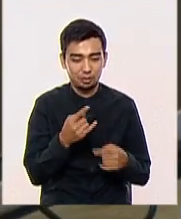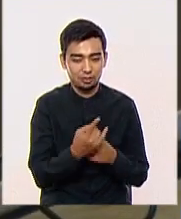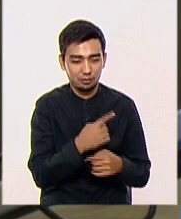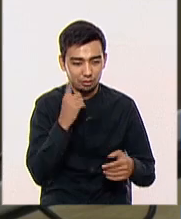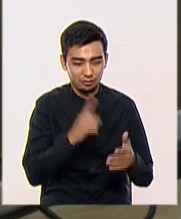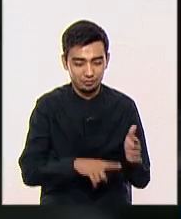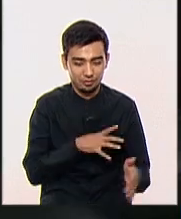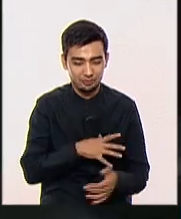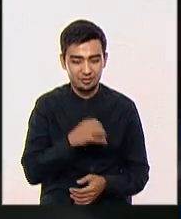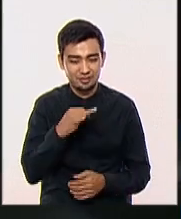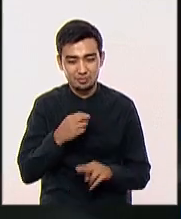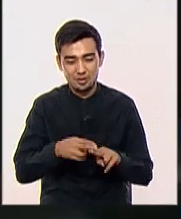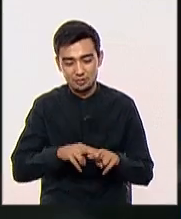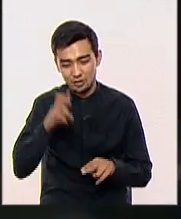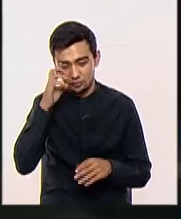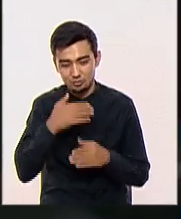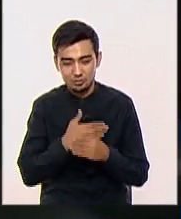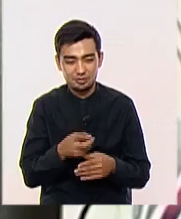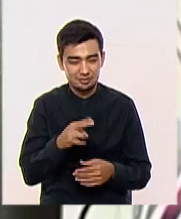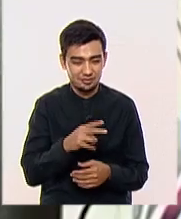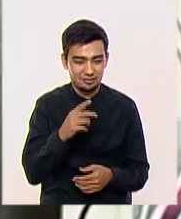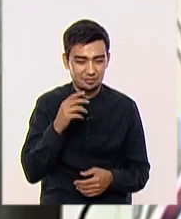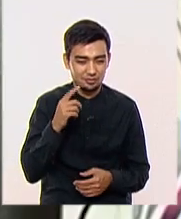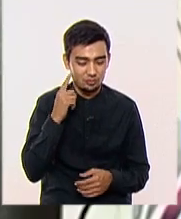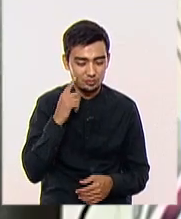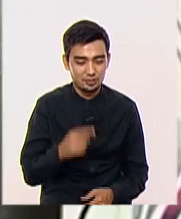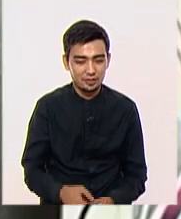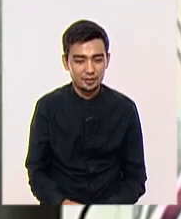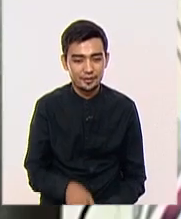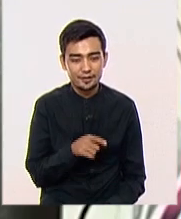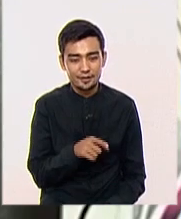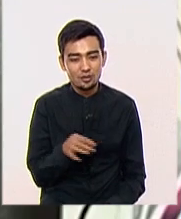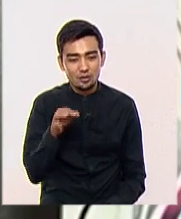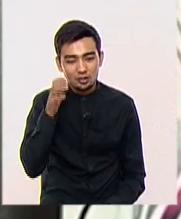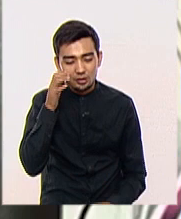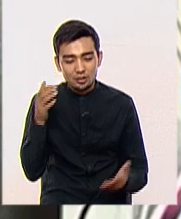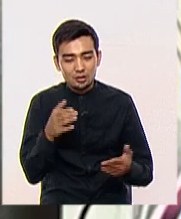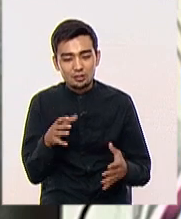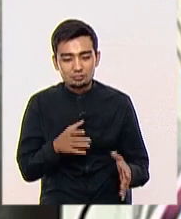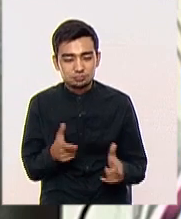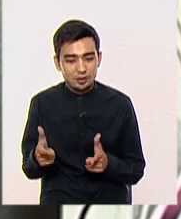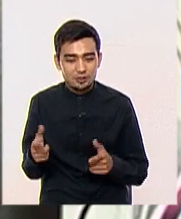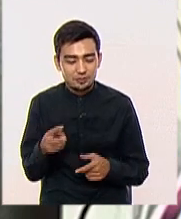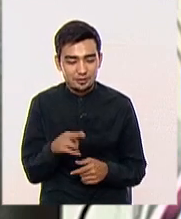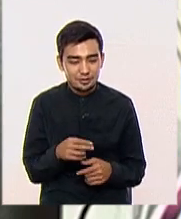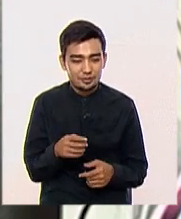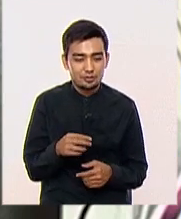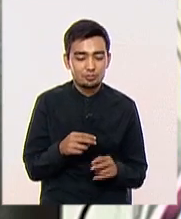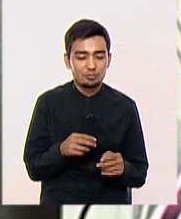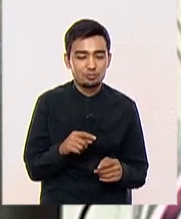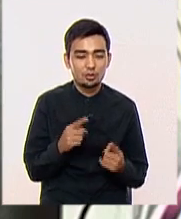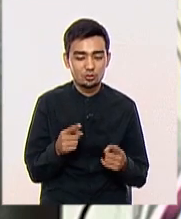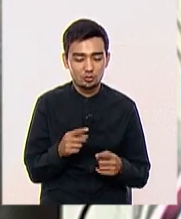қауіпсіздігін қамтамасыз етуге септеседі, дейді заңгер. Бұл жалпы саяси науқанға дайындық. Өйткені